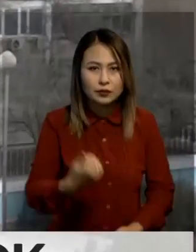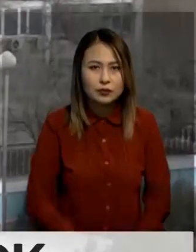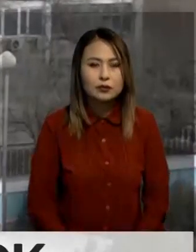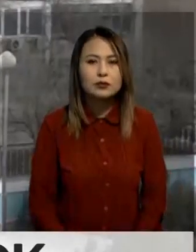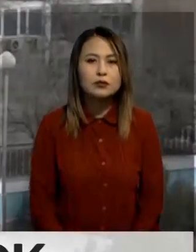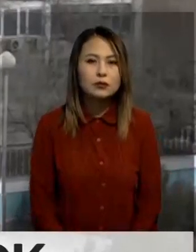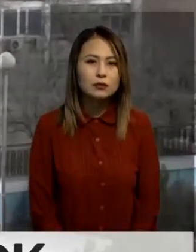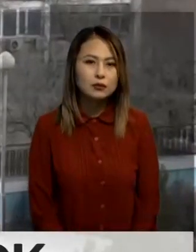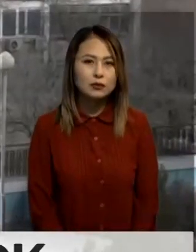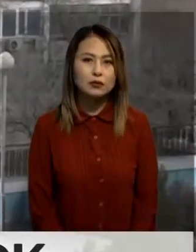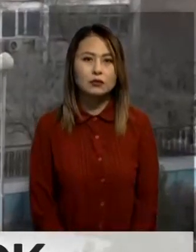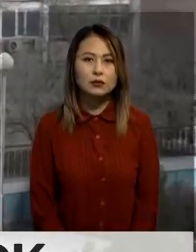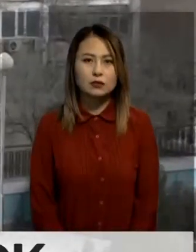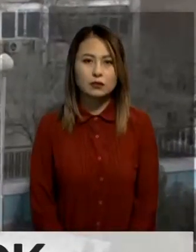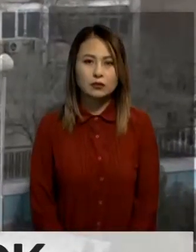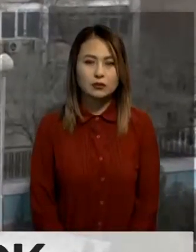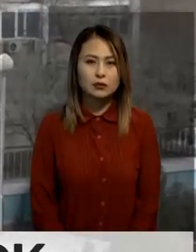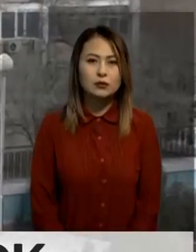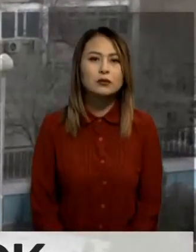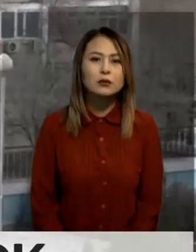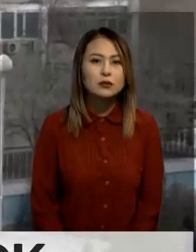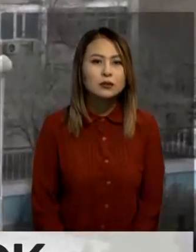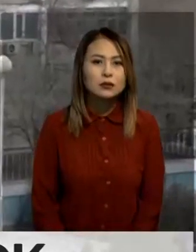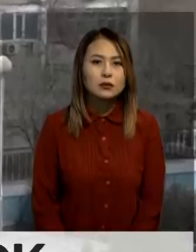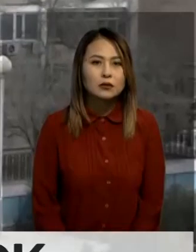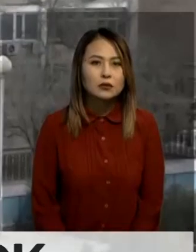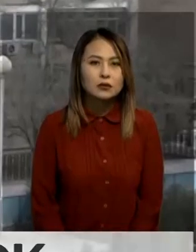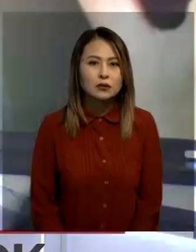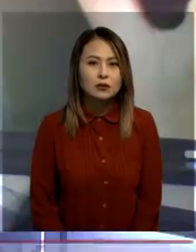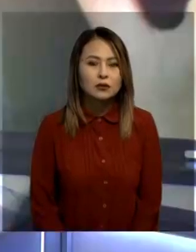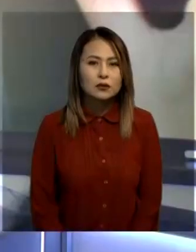тұр. Талғат Исламұлы, Саламат Бекбаев, Ақтау, хабар 24.